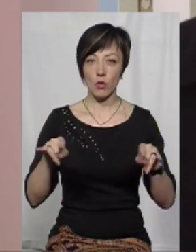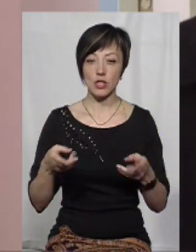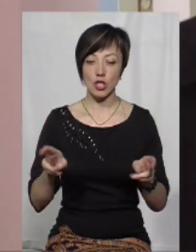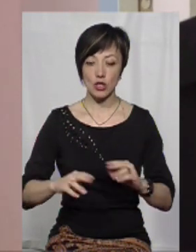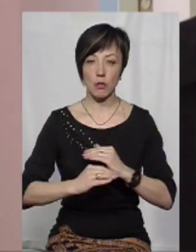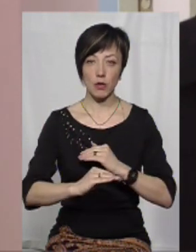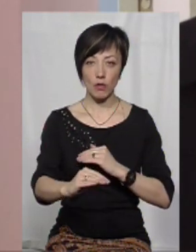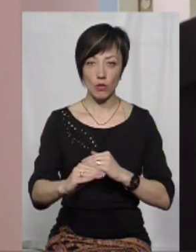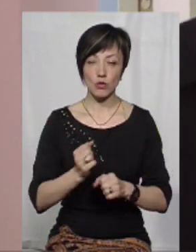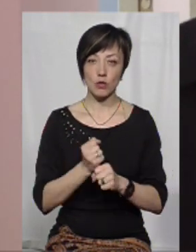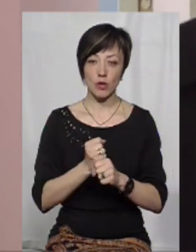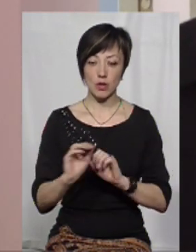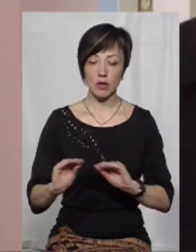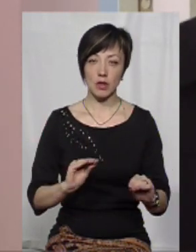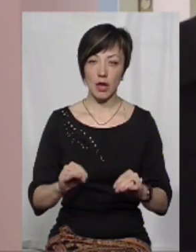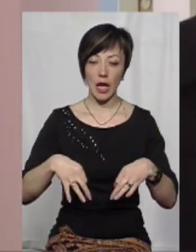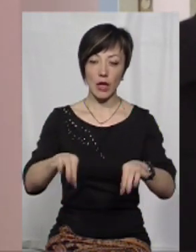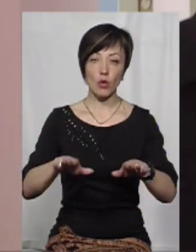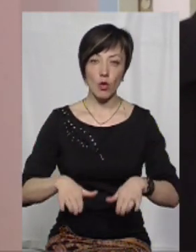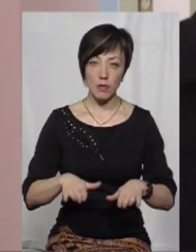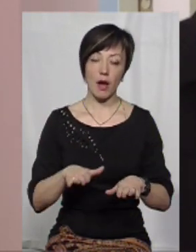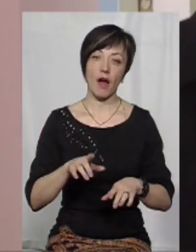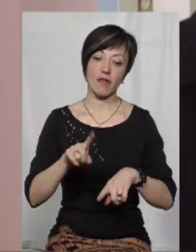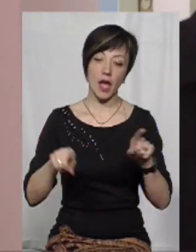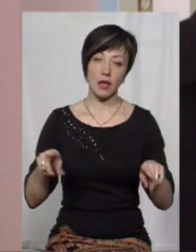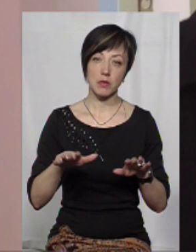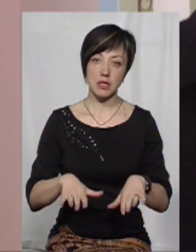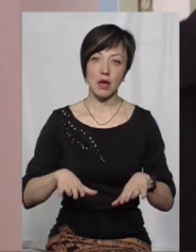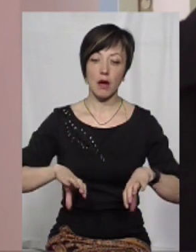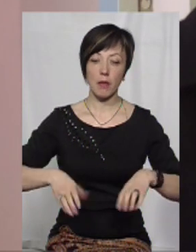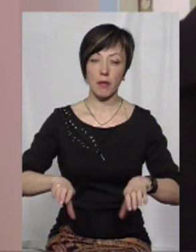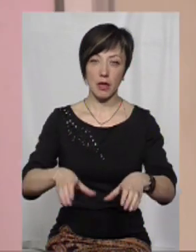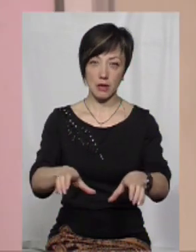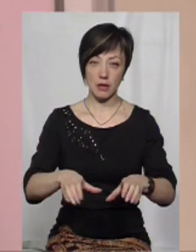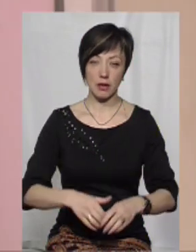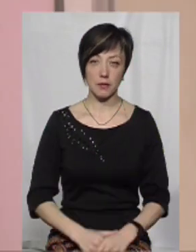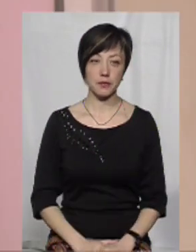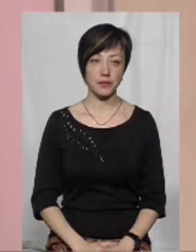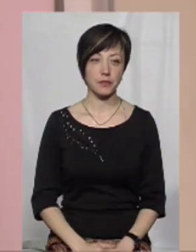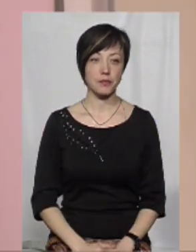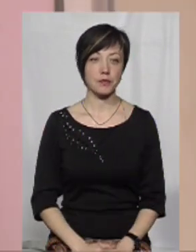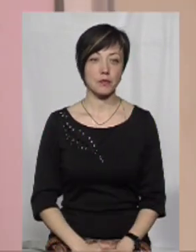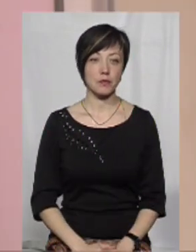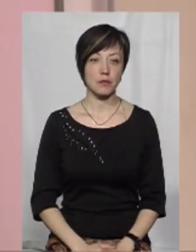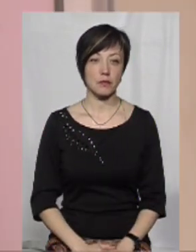підлогу упорядження провести, це лінолеум місцями, а в деяких кабінетах це плитка